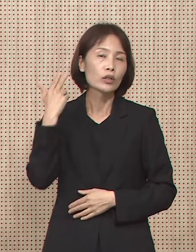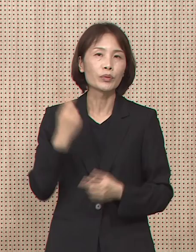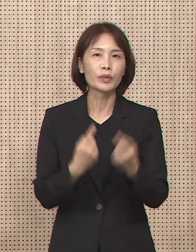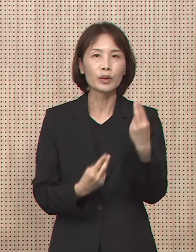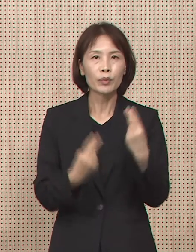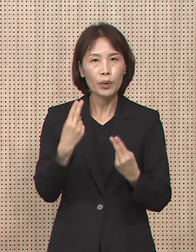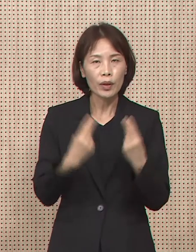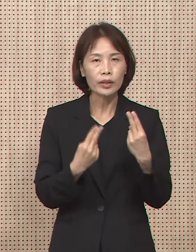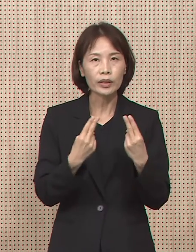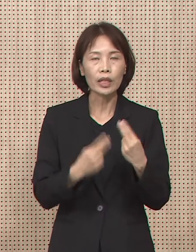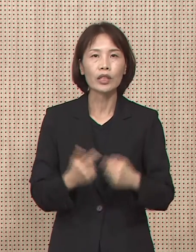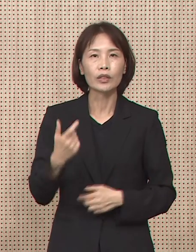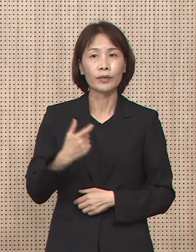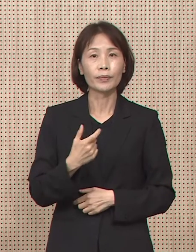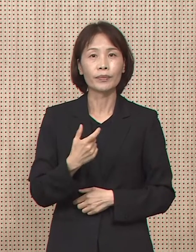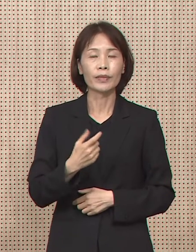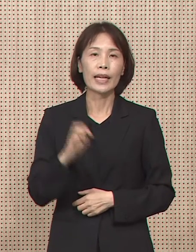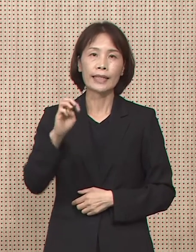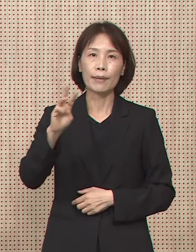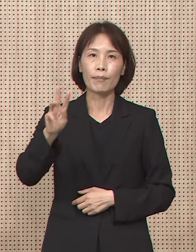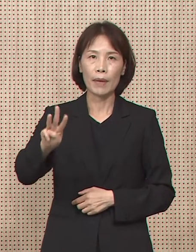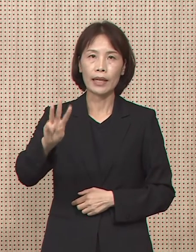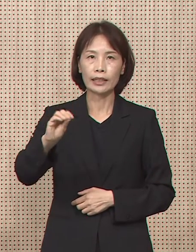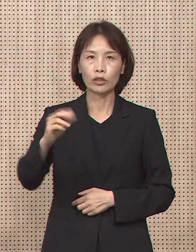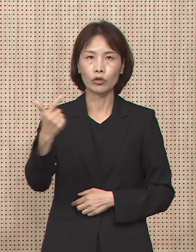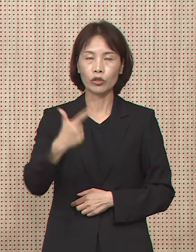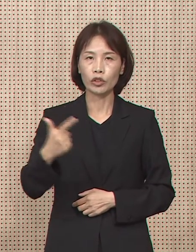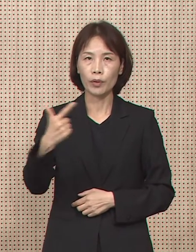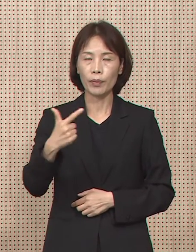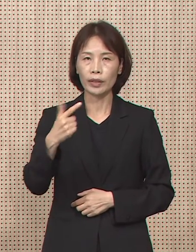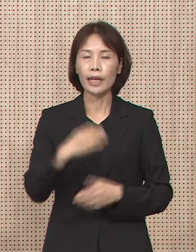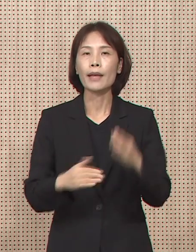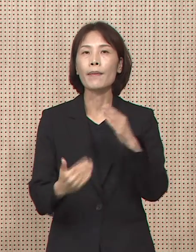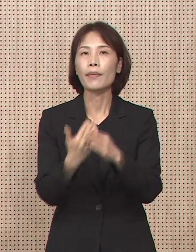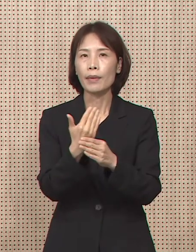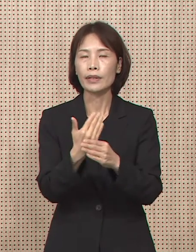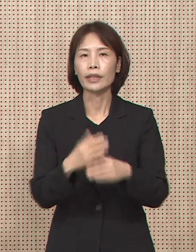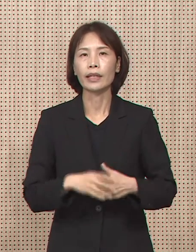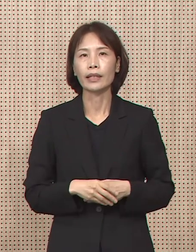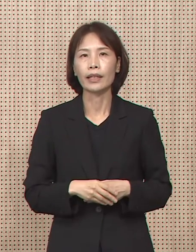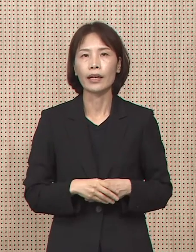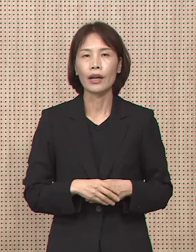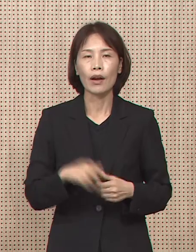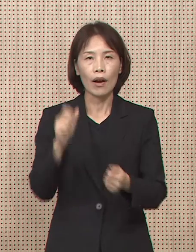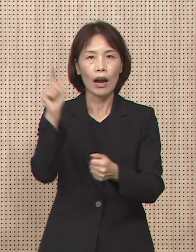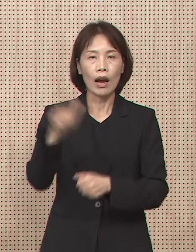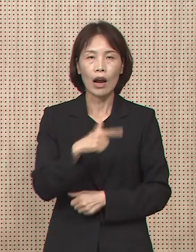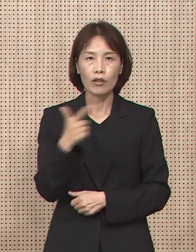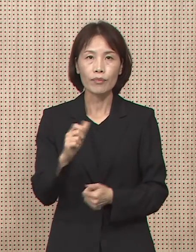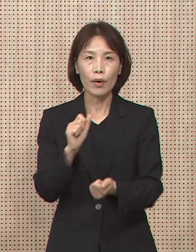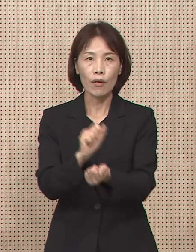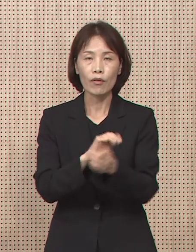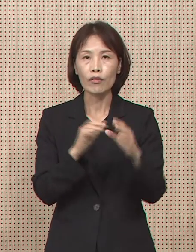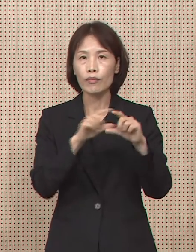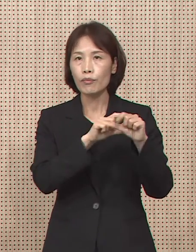21만 5,860명 대비 3만 6,704명이 감소하였습니다. 하루 평균 확진자는